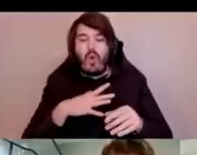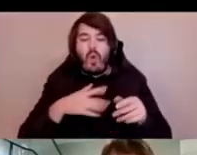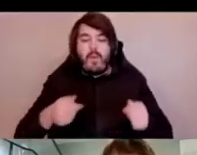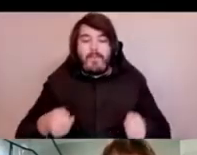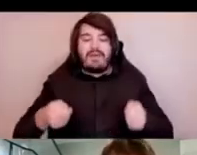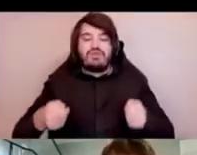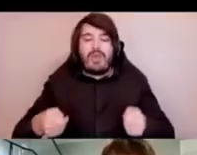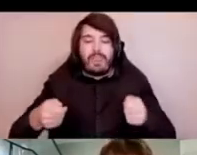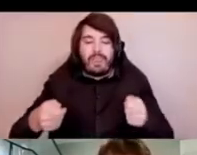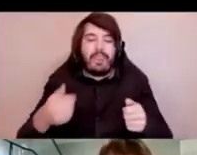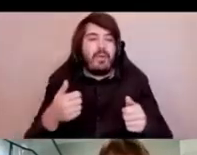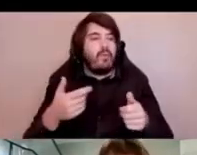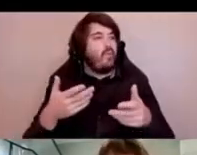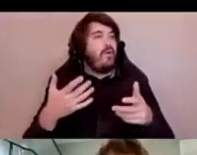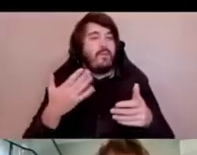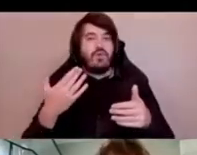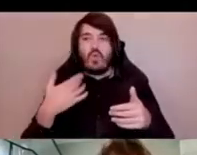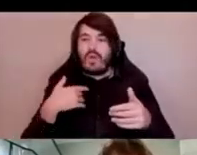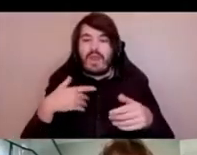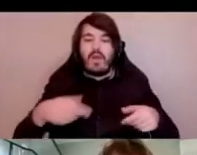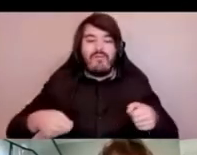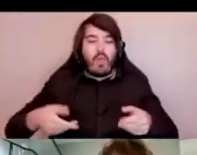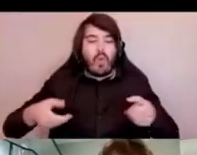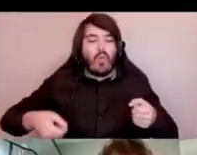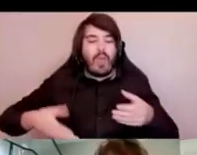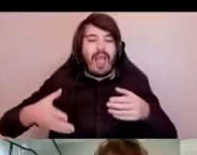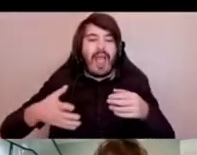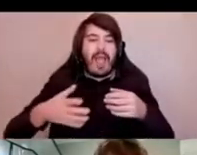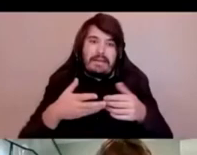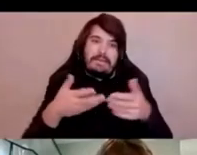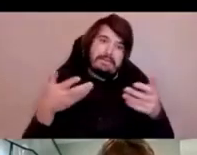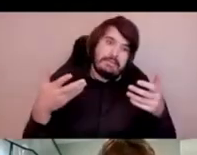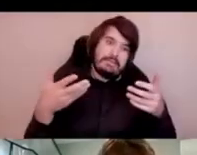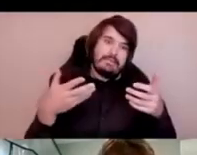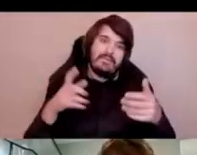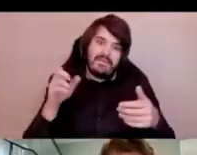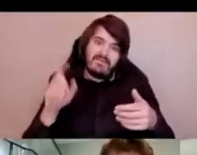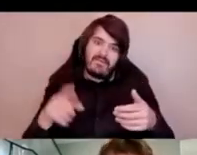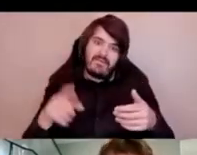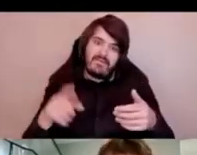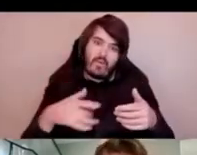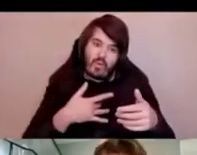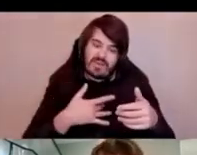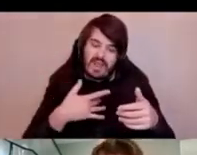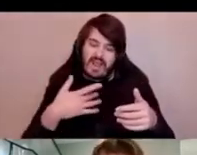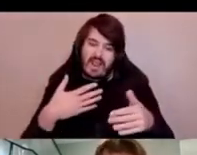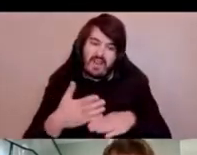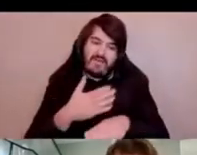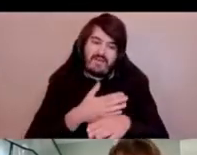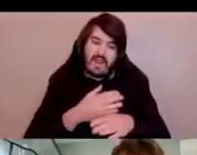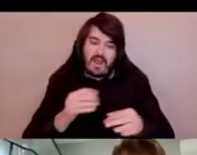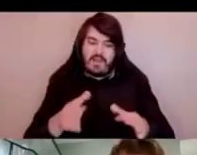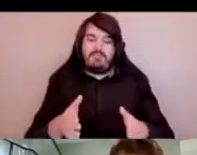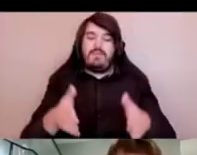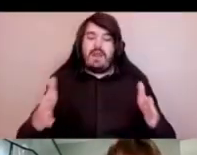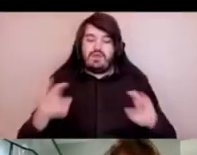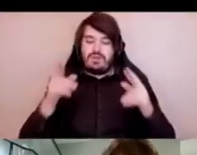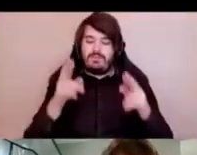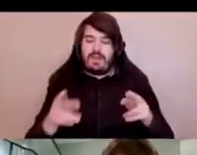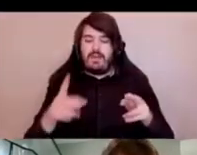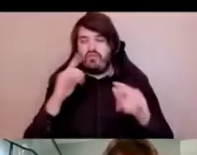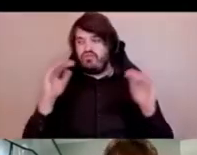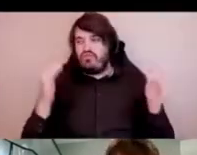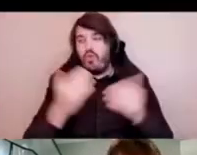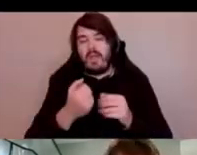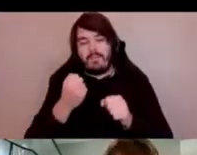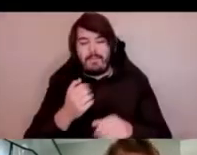veux laisser passer un fauteuil roulant dans mes allées, il faut que je considère l'espace à respecter pour que tout le monde